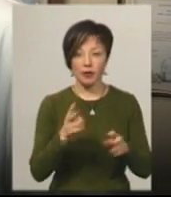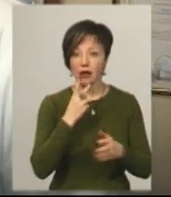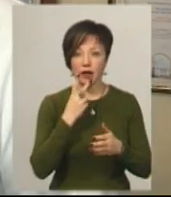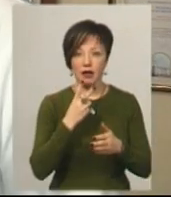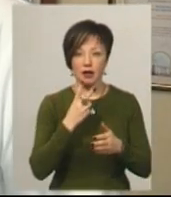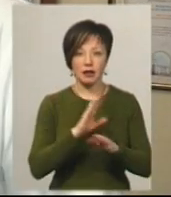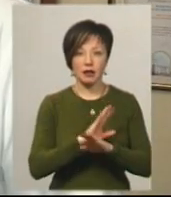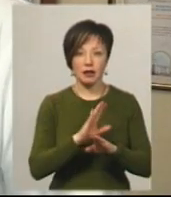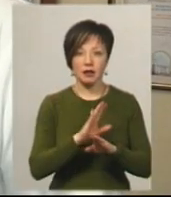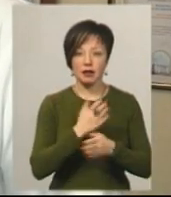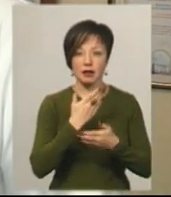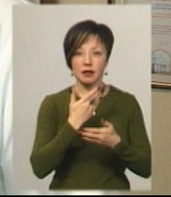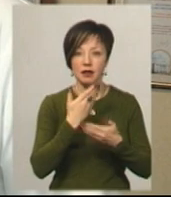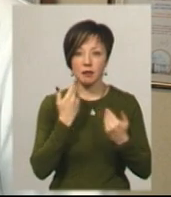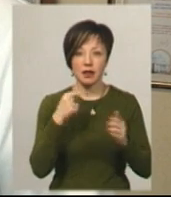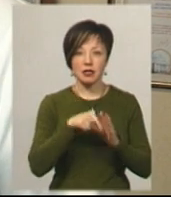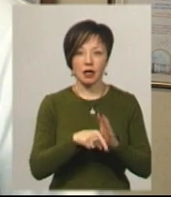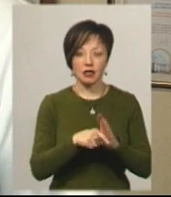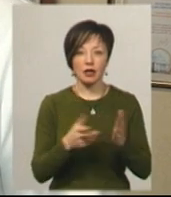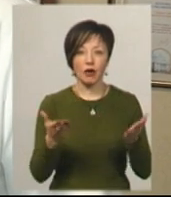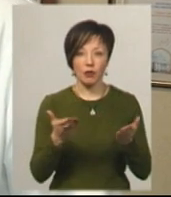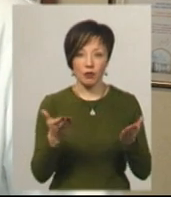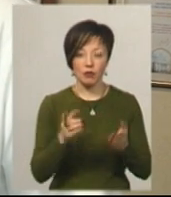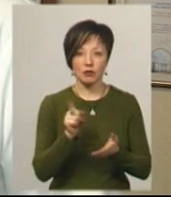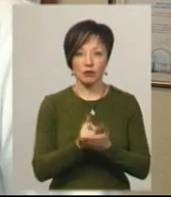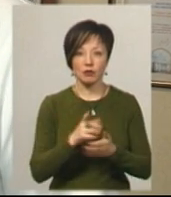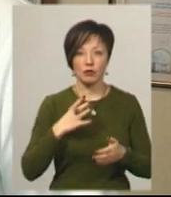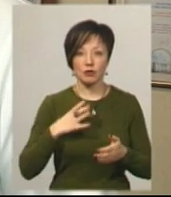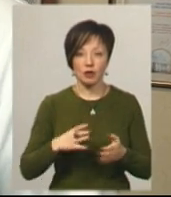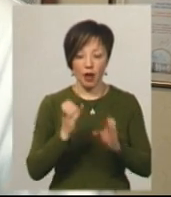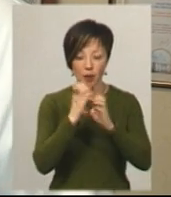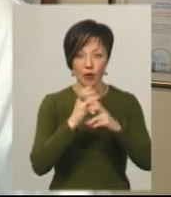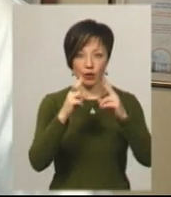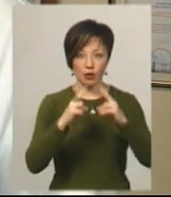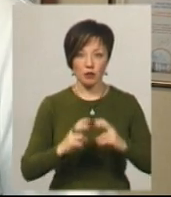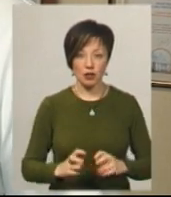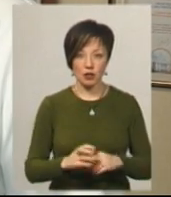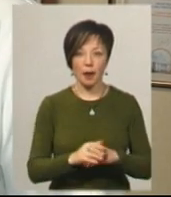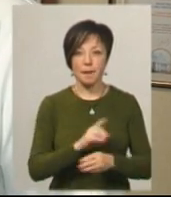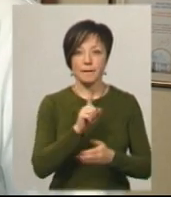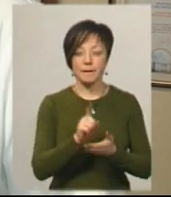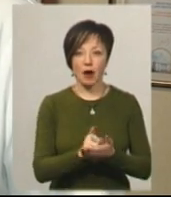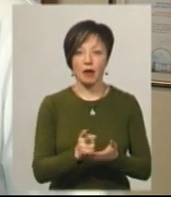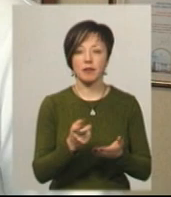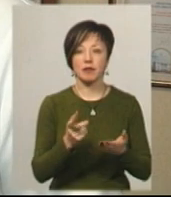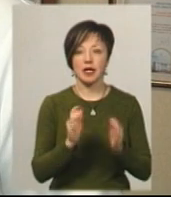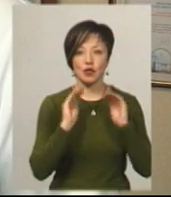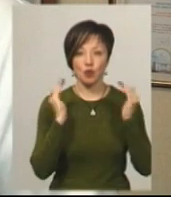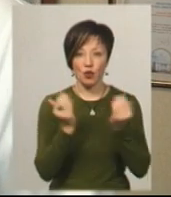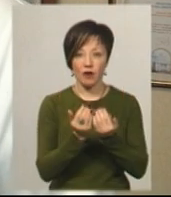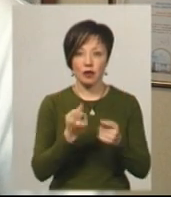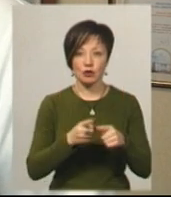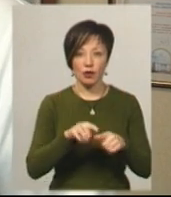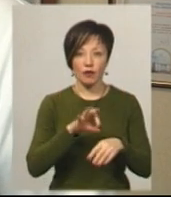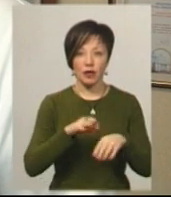не має значення якої етіології, ми мусимо брати йому лабораторні обстеження. Ми маємо обов'язково ізолювати цього хворого